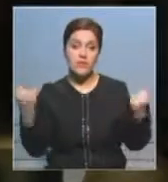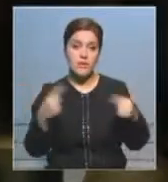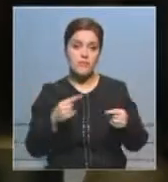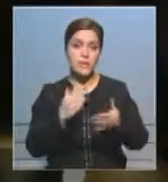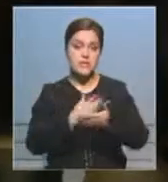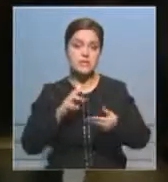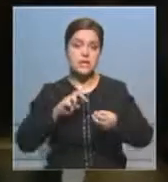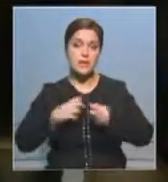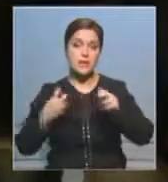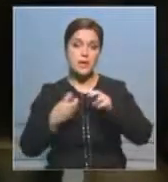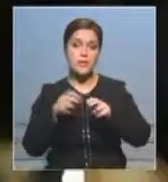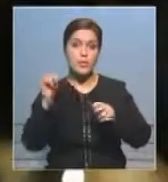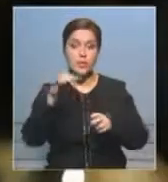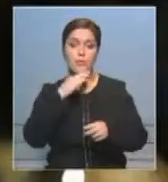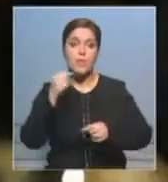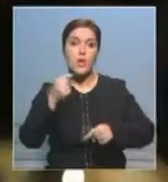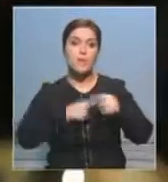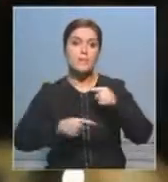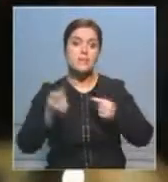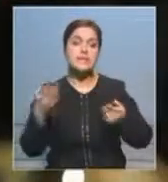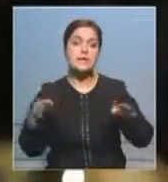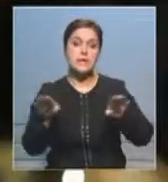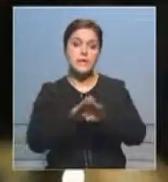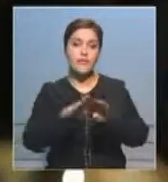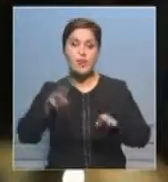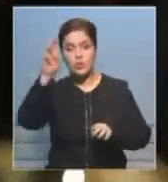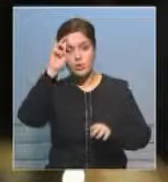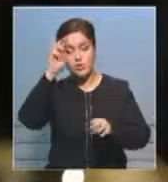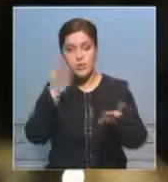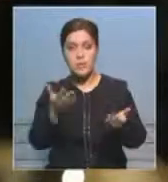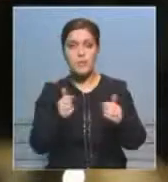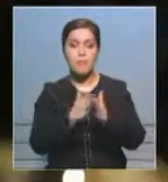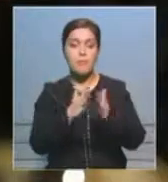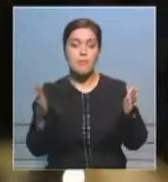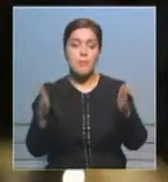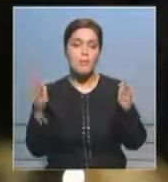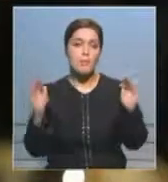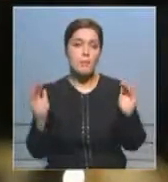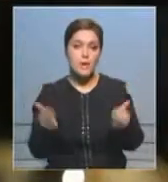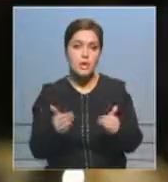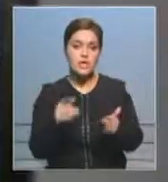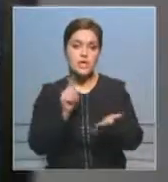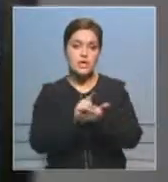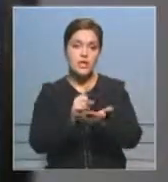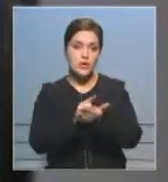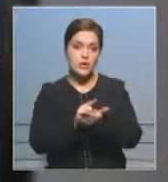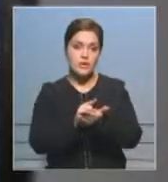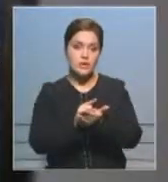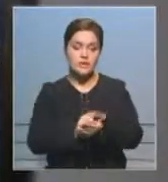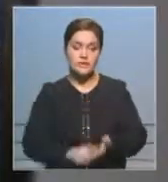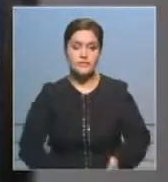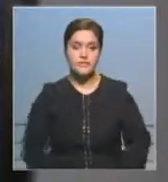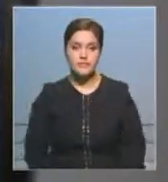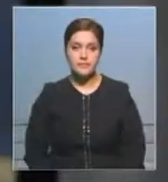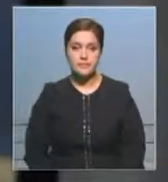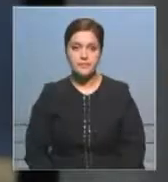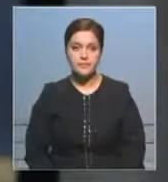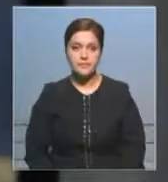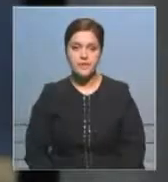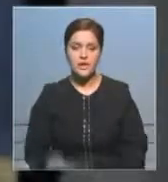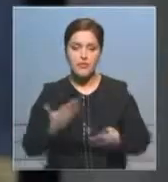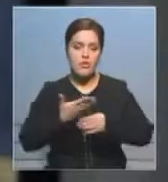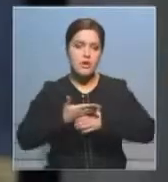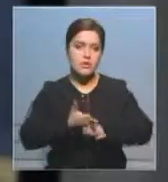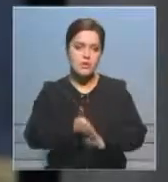проблемы у них много бизнесов закрывается даже наса получать меньше налоги и это влияет на всех целый рынок распался еще в